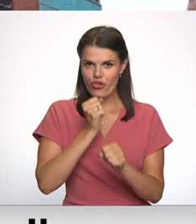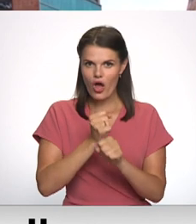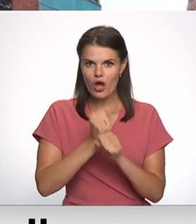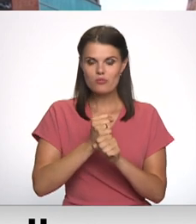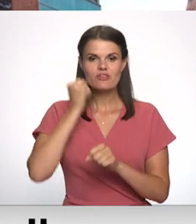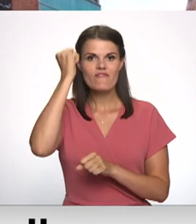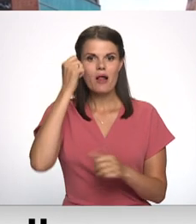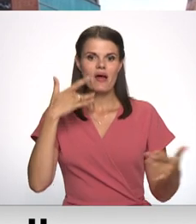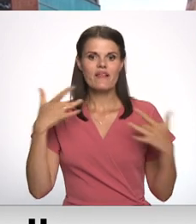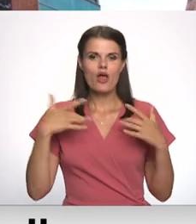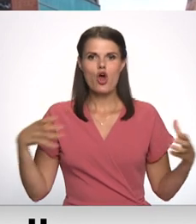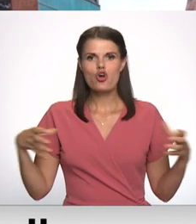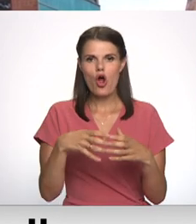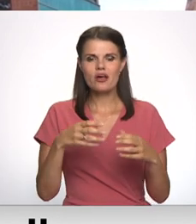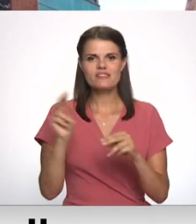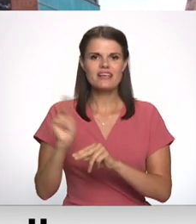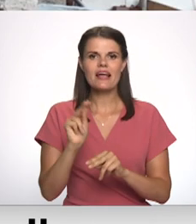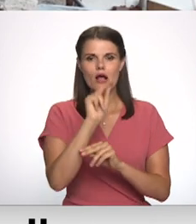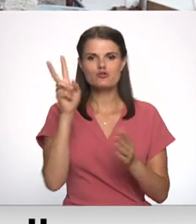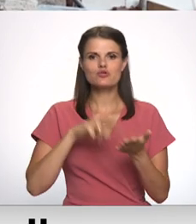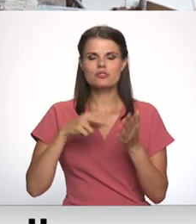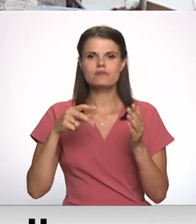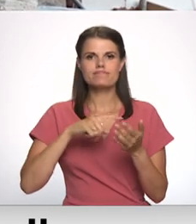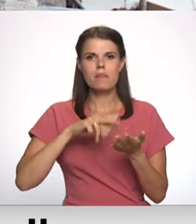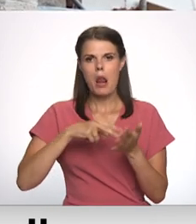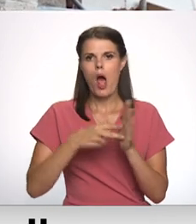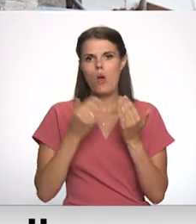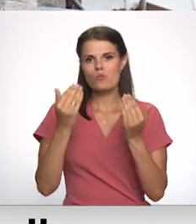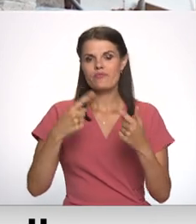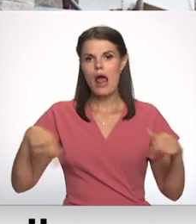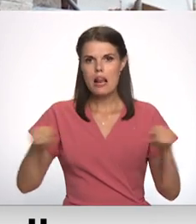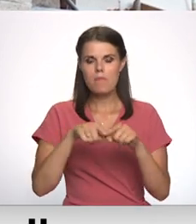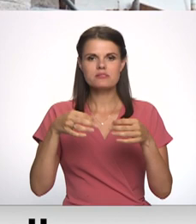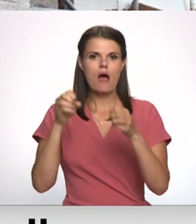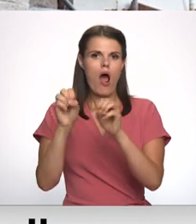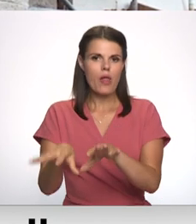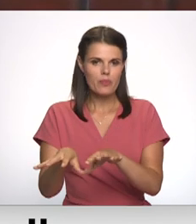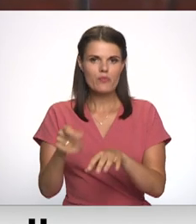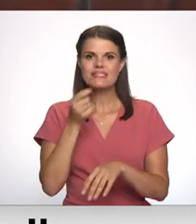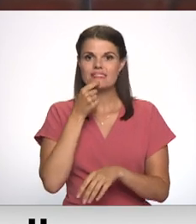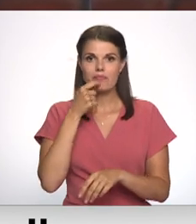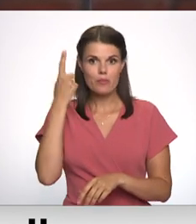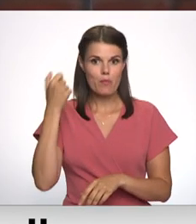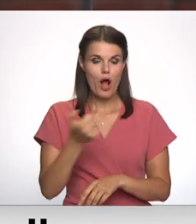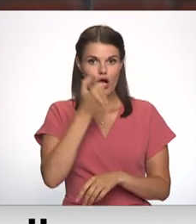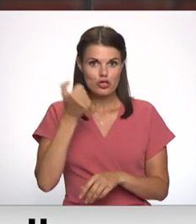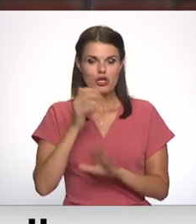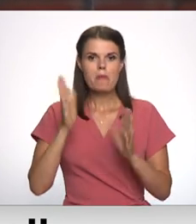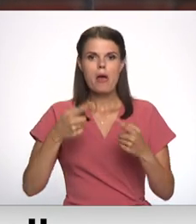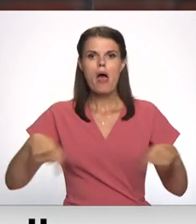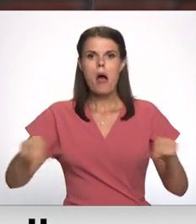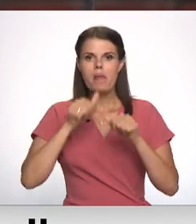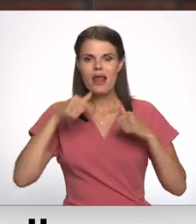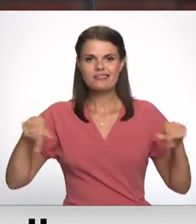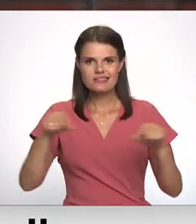teātra kolektīvas rekonstrukcijai paredzētās telpas atbrīvoja pērnagada septembrī, taču apaļajā zālē izrādes notika visu sezonu un